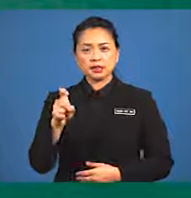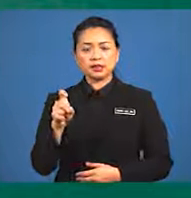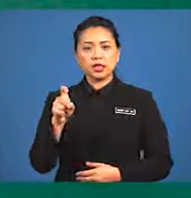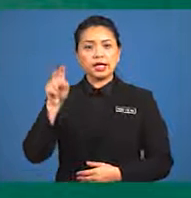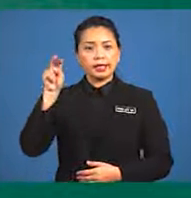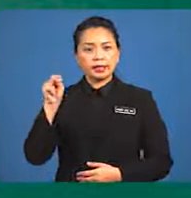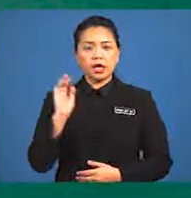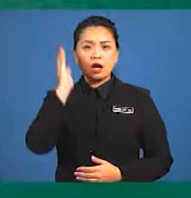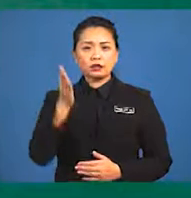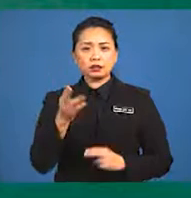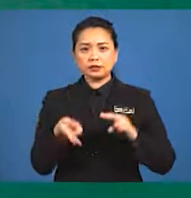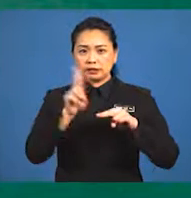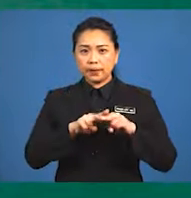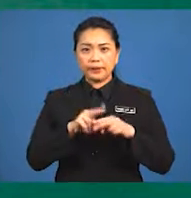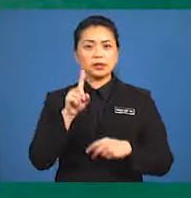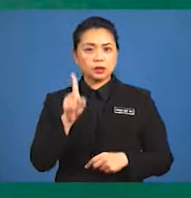akan ditambah dengan 1.